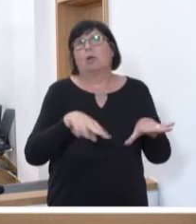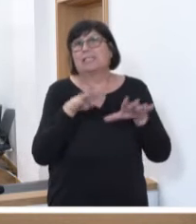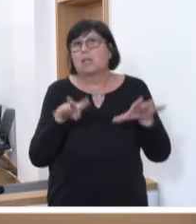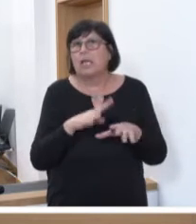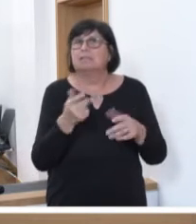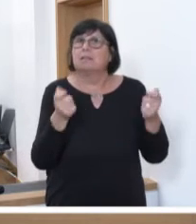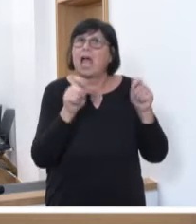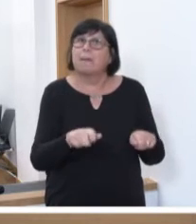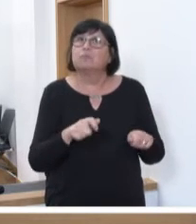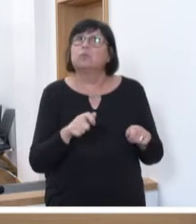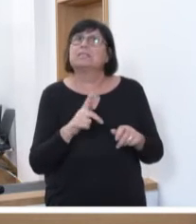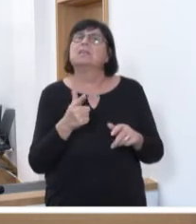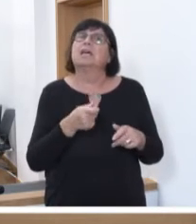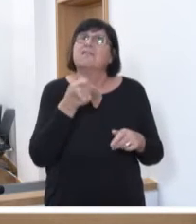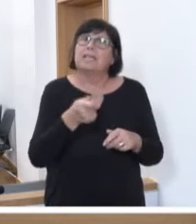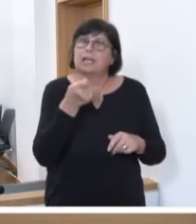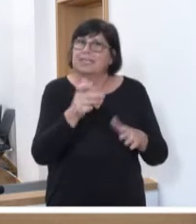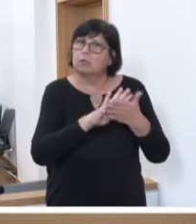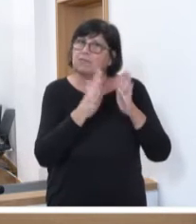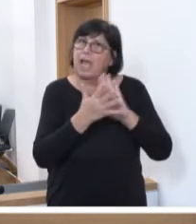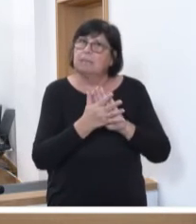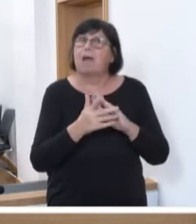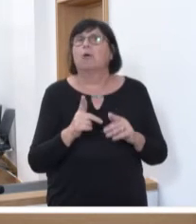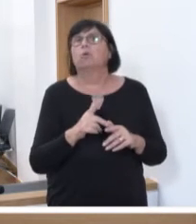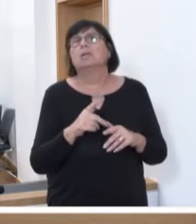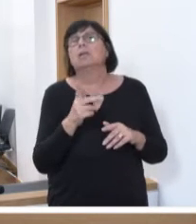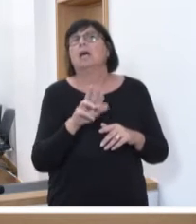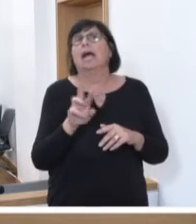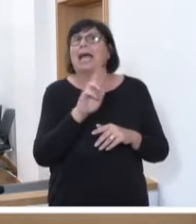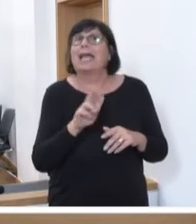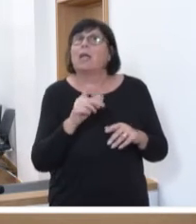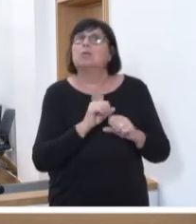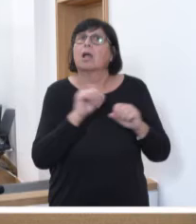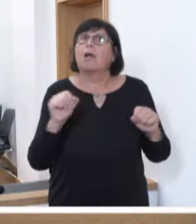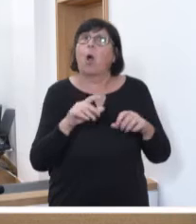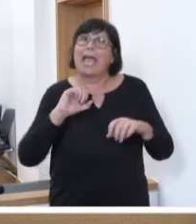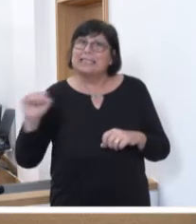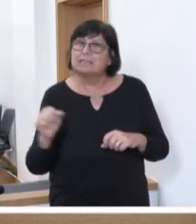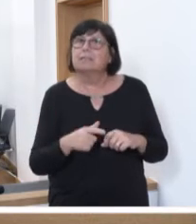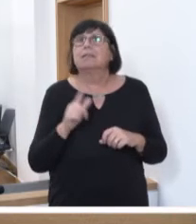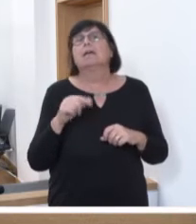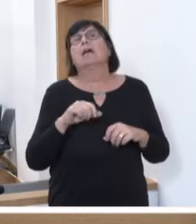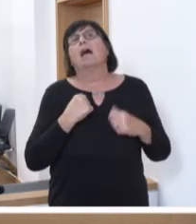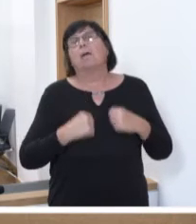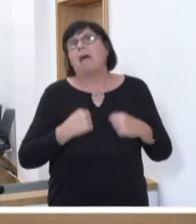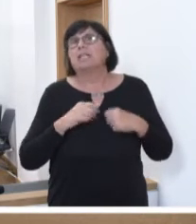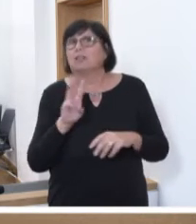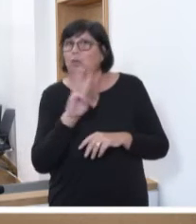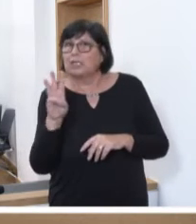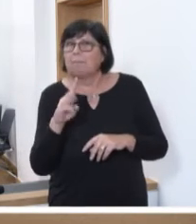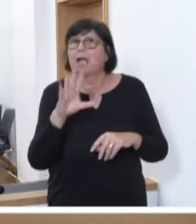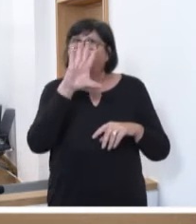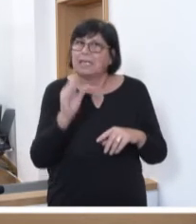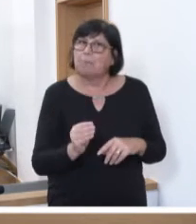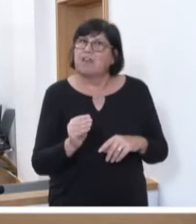dem Abschluss einer Kooperations- und Finanzierungsvereinbarung zwischen der Region Grand Est, den Ländern Baden-Württemberg und Rheinland-Pfalz und den dortigen Zweckverbänden